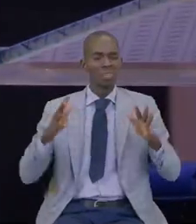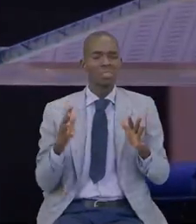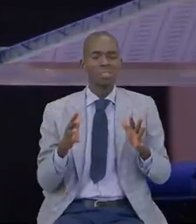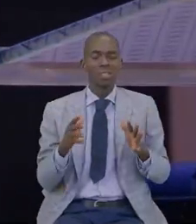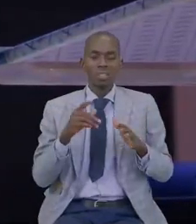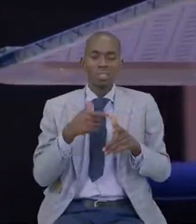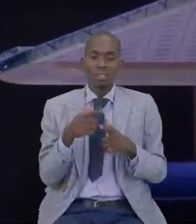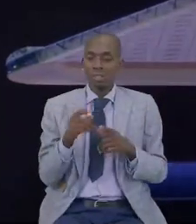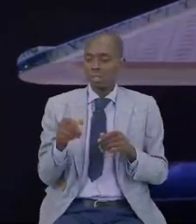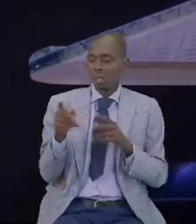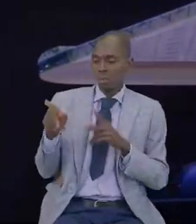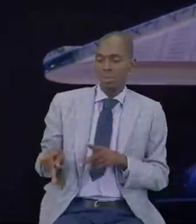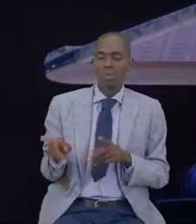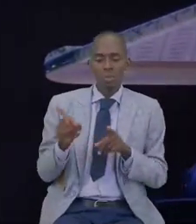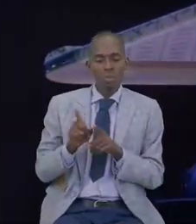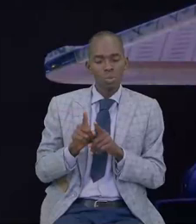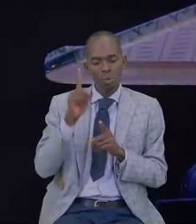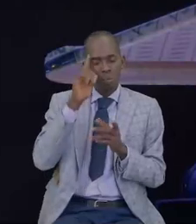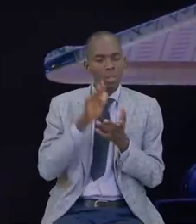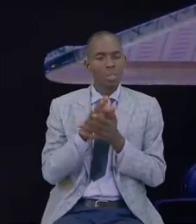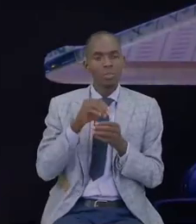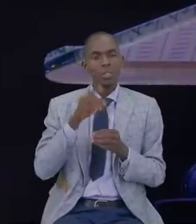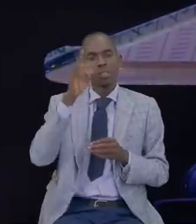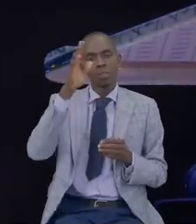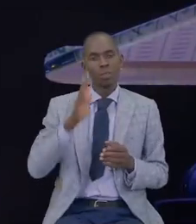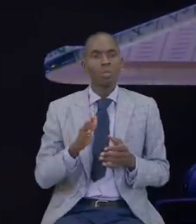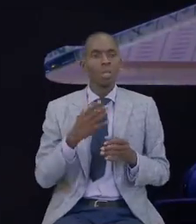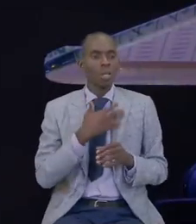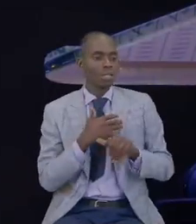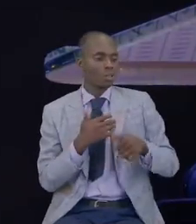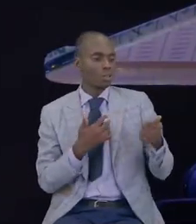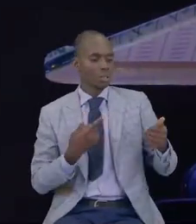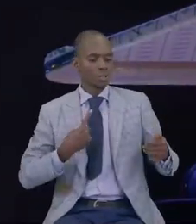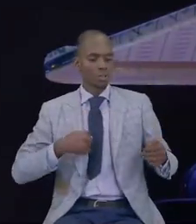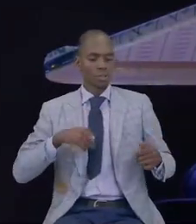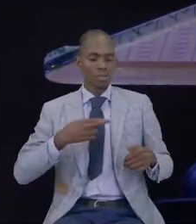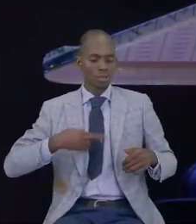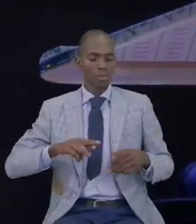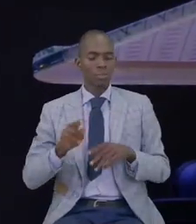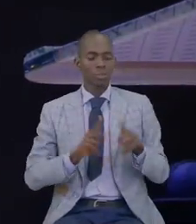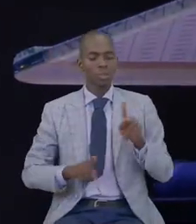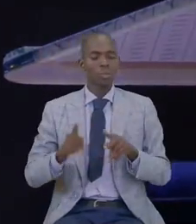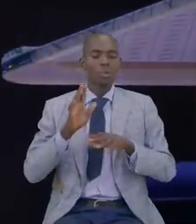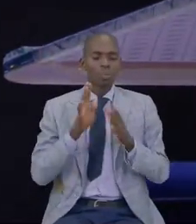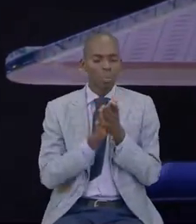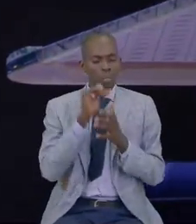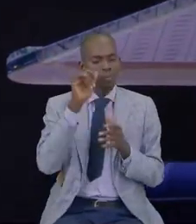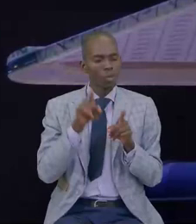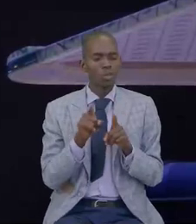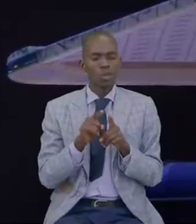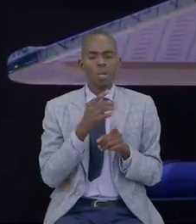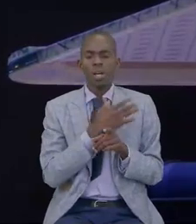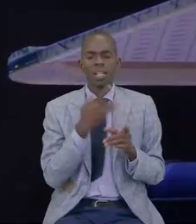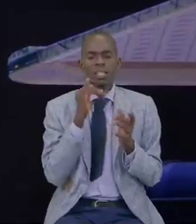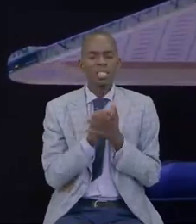L'autre religion aussi croit en Dieu, les autres aussi. Ceux qui croient la tradition, pourquoi ne pas aller plus dans les détails pour dire voici là où je